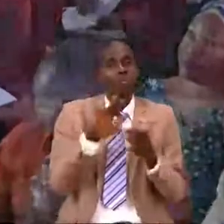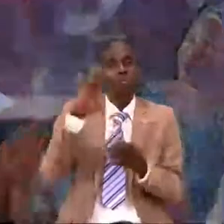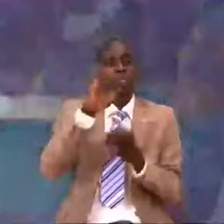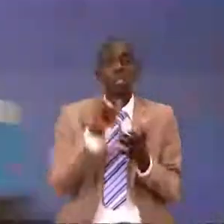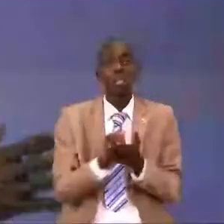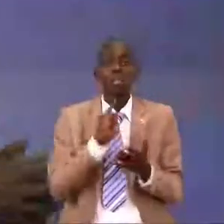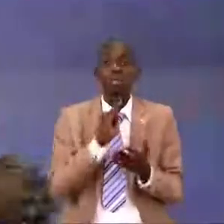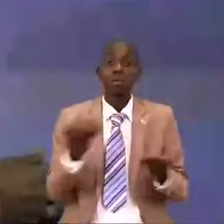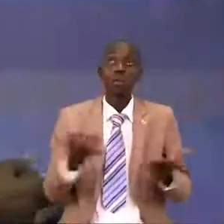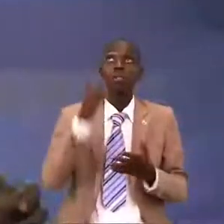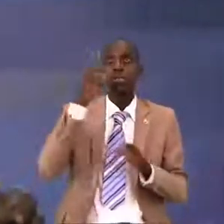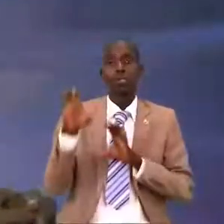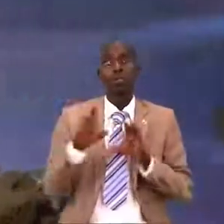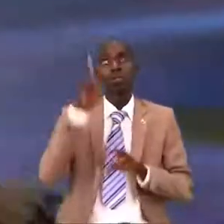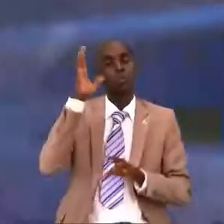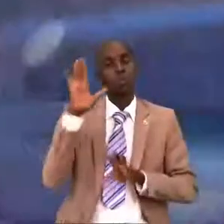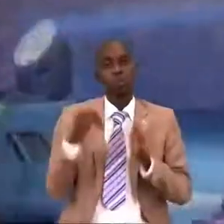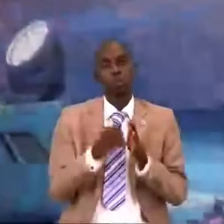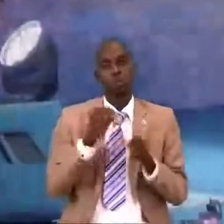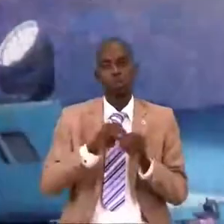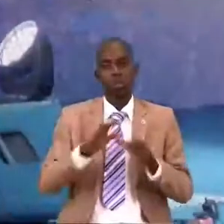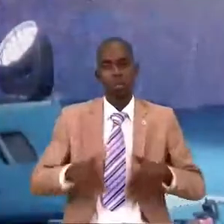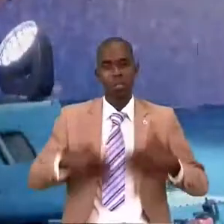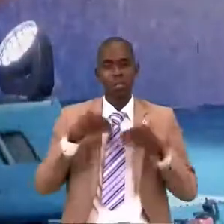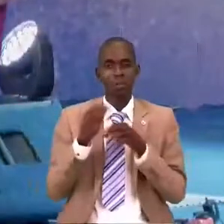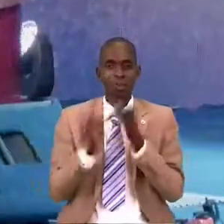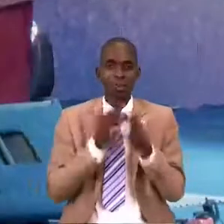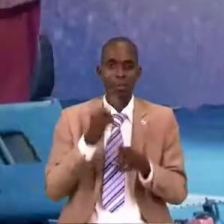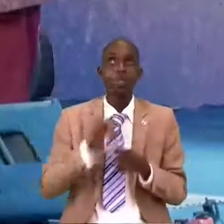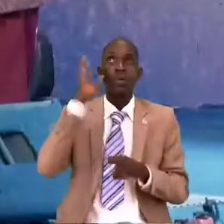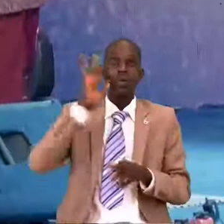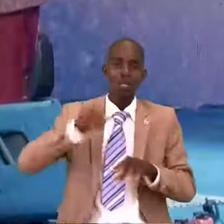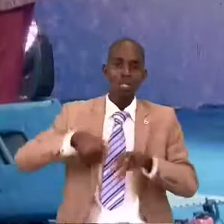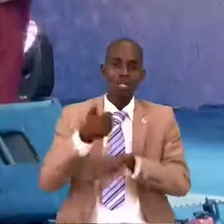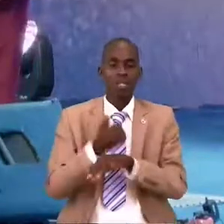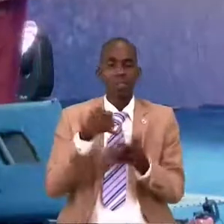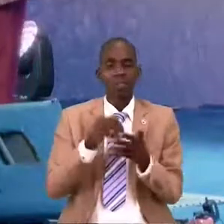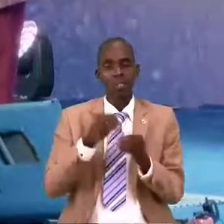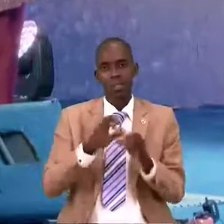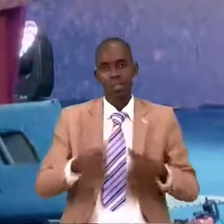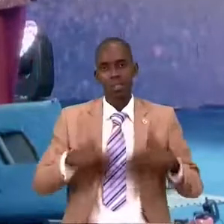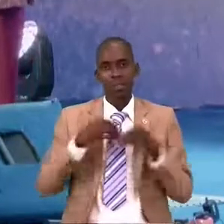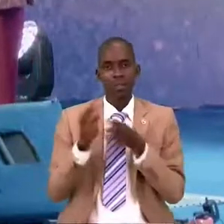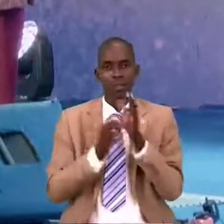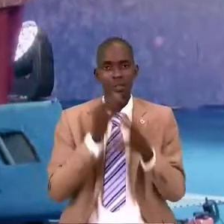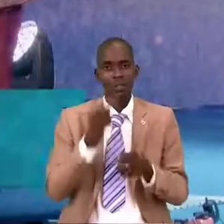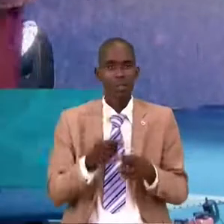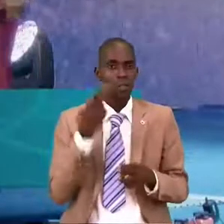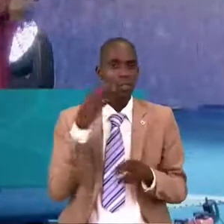vie. En Luc chapitre 1, verset 72. Luc 1, 72.